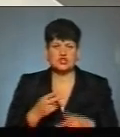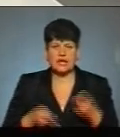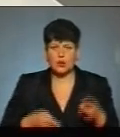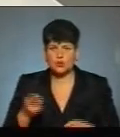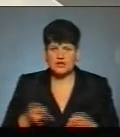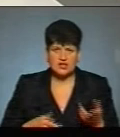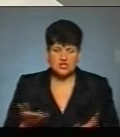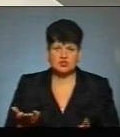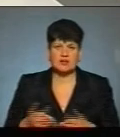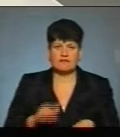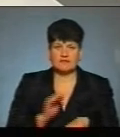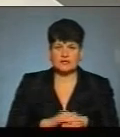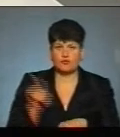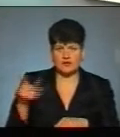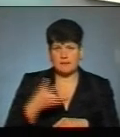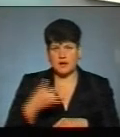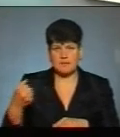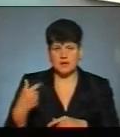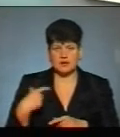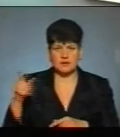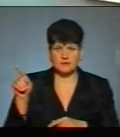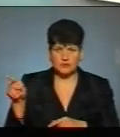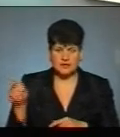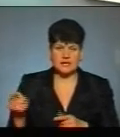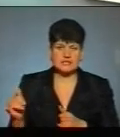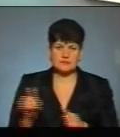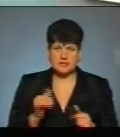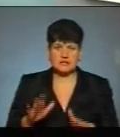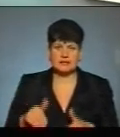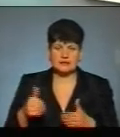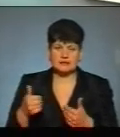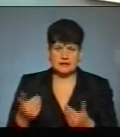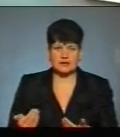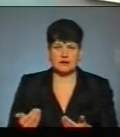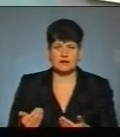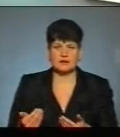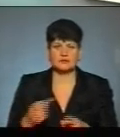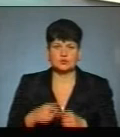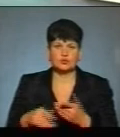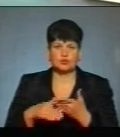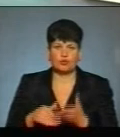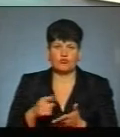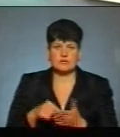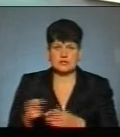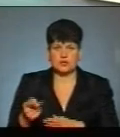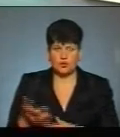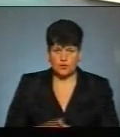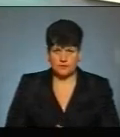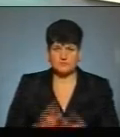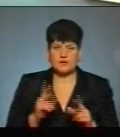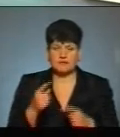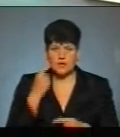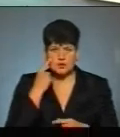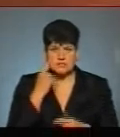хірургічні, фактично вона бере на себе і забезпечує надання ургентної медичної допомоги по місту Тернополю. Як ви